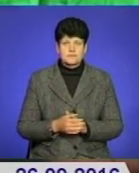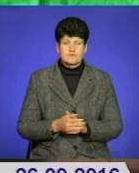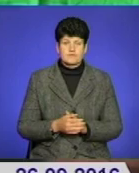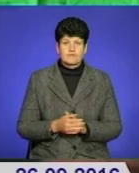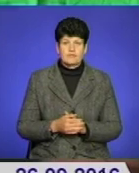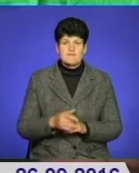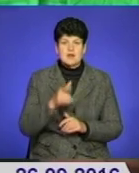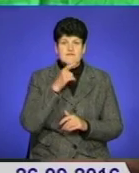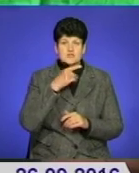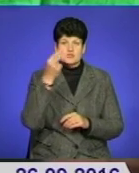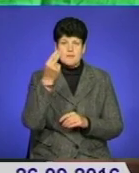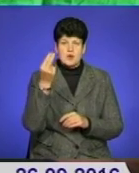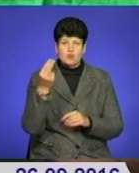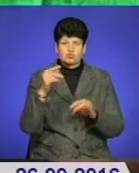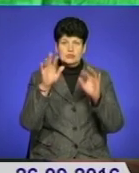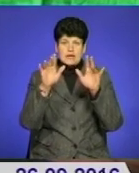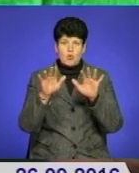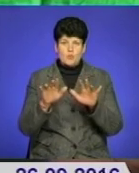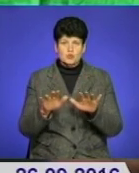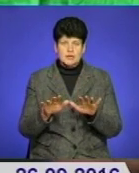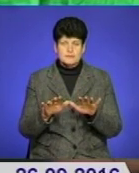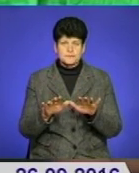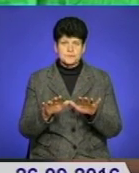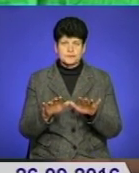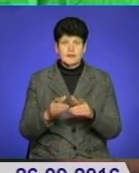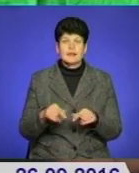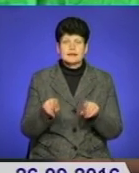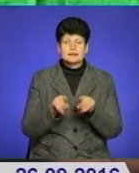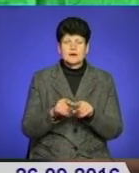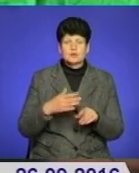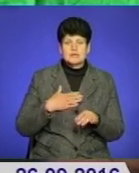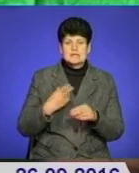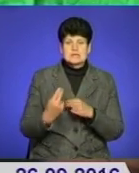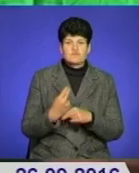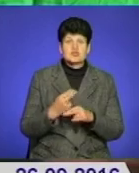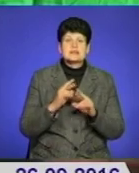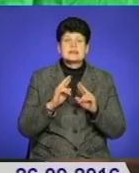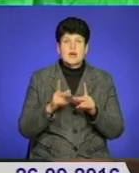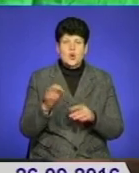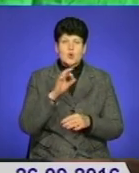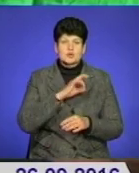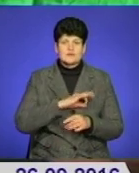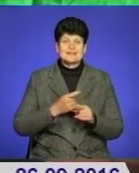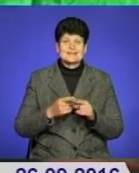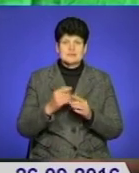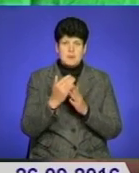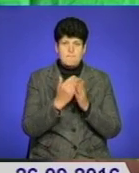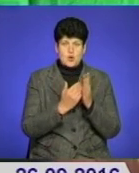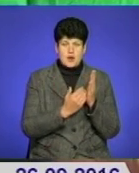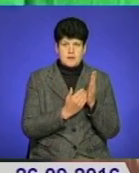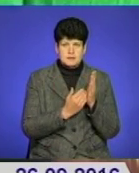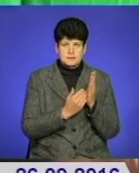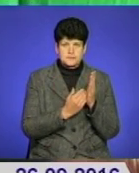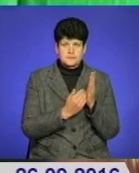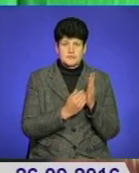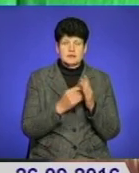в графічний малюнок на комп'ютері. Також нас навчили, як користуватися цими програмами. До цього ти